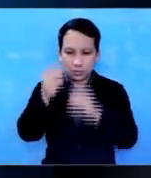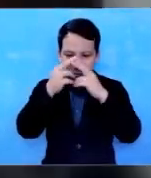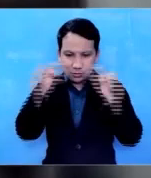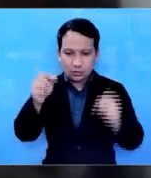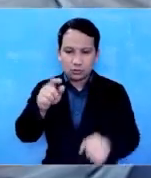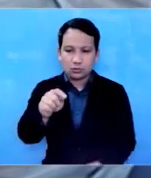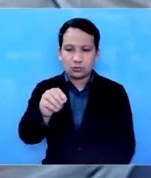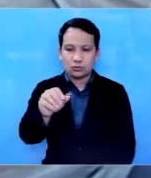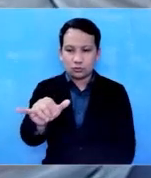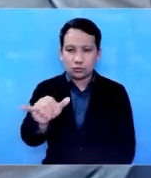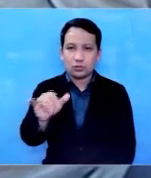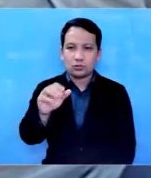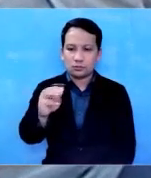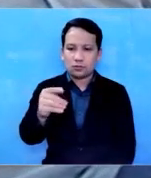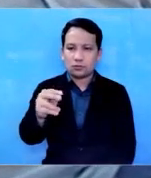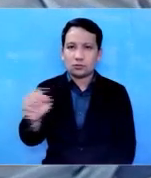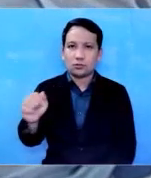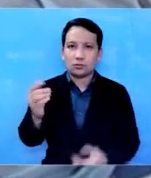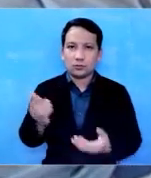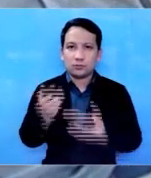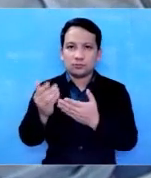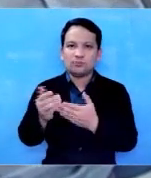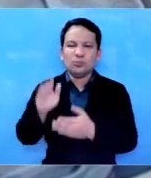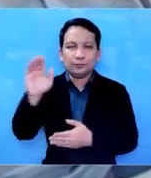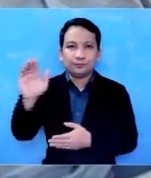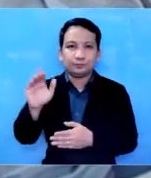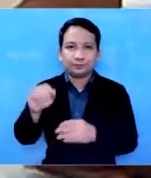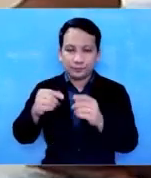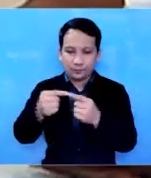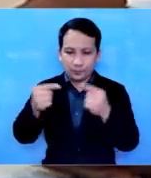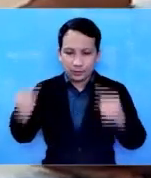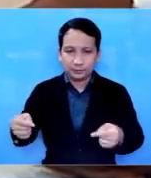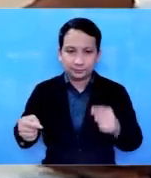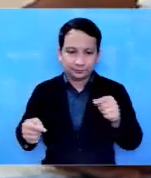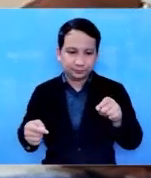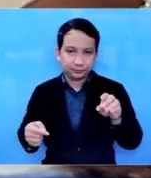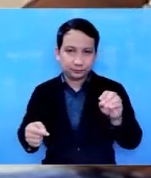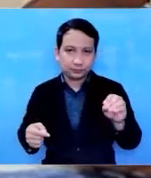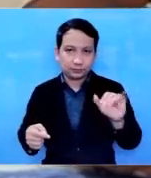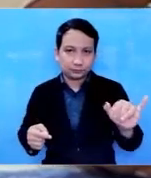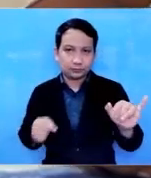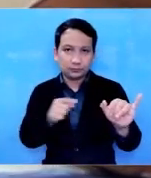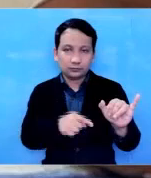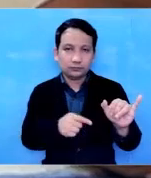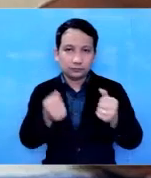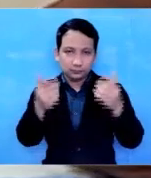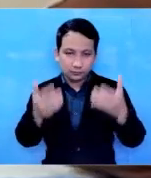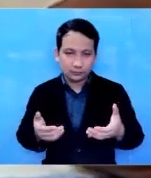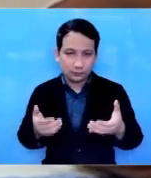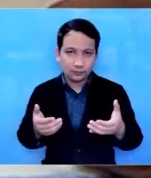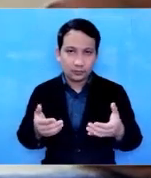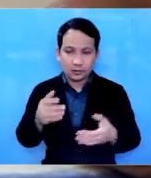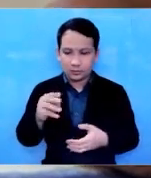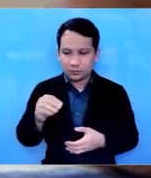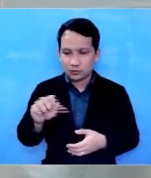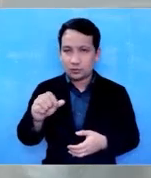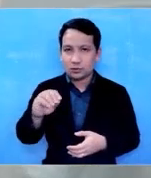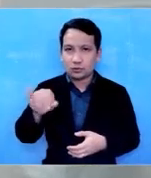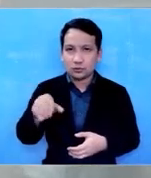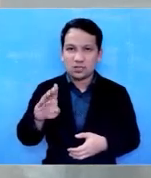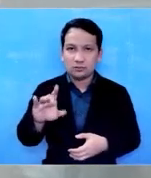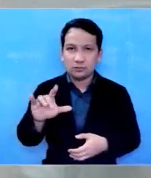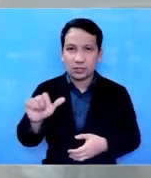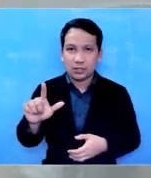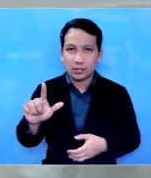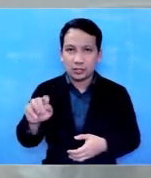Mangudadato. Naghain naman ng election protest ang nakalaban ni Mayor Toy na si dating Maguindanao Administrator Muhajeran Oji Balayman, bagay